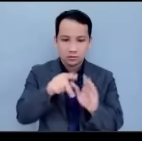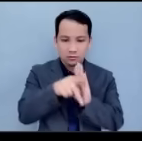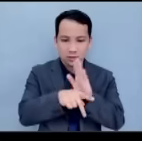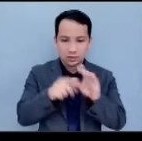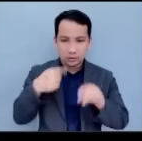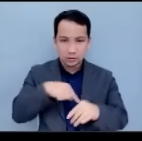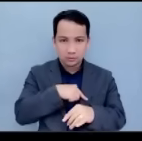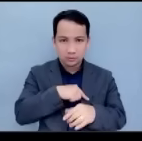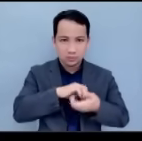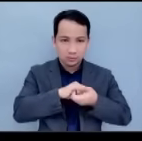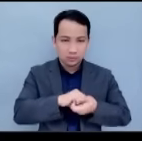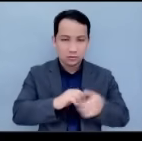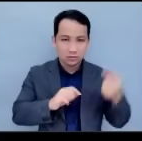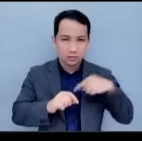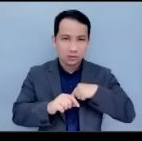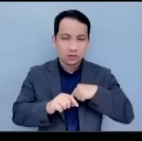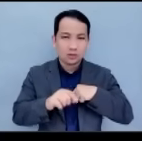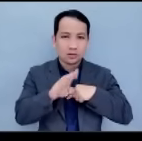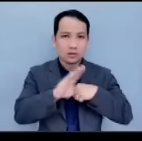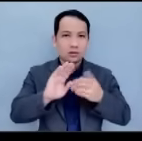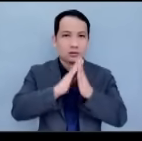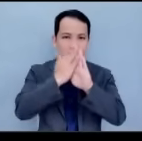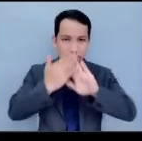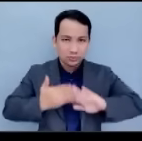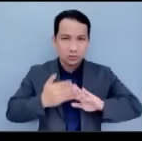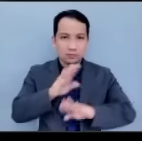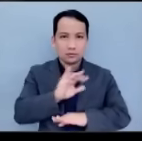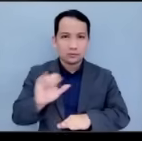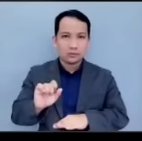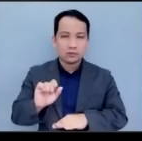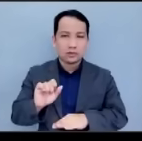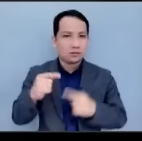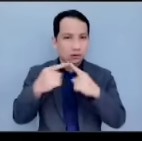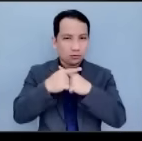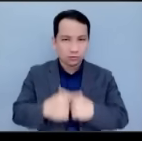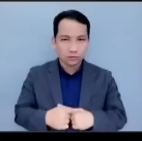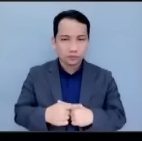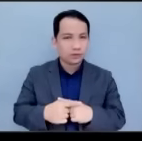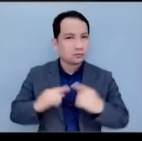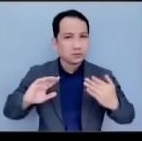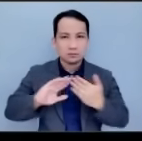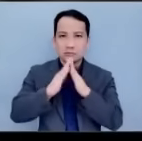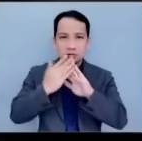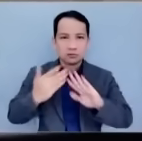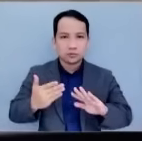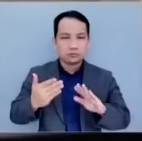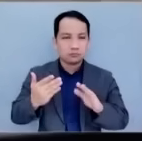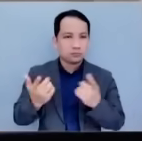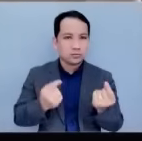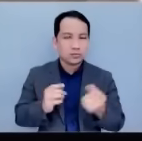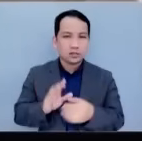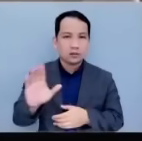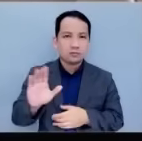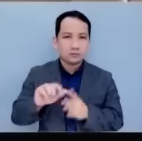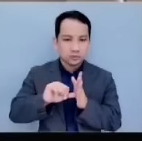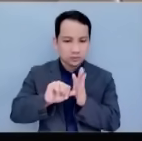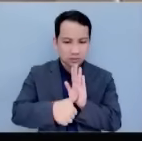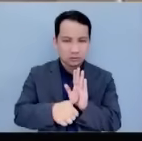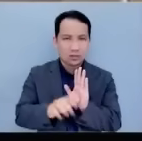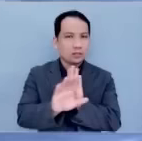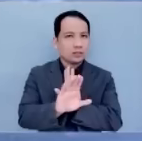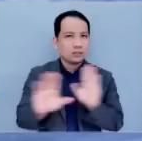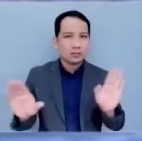states towards the peaceful management of disputes. Pero giniit ng Pangulo, hindi siya